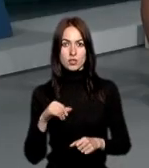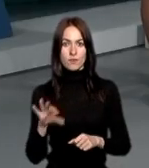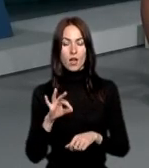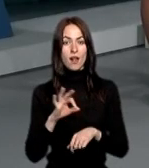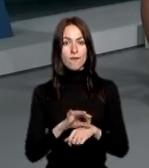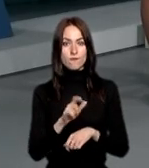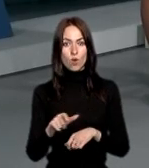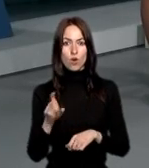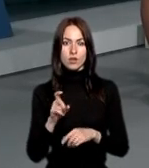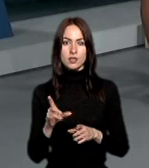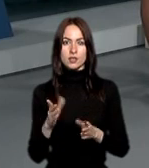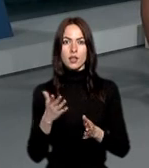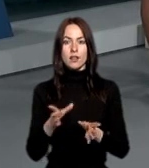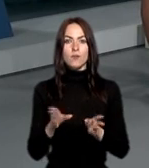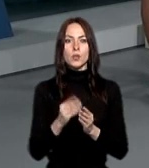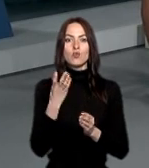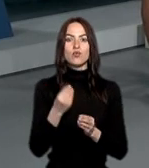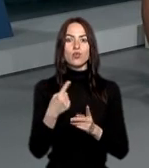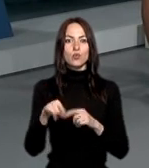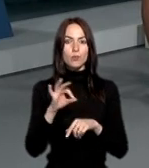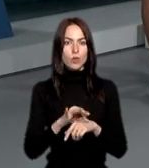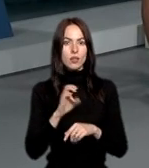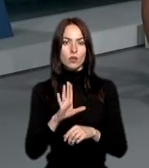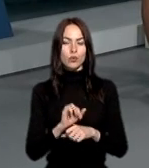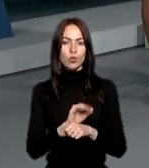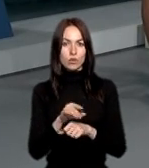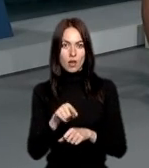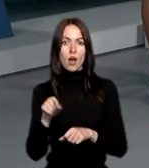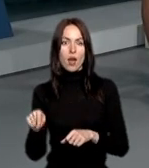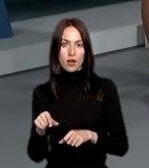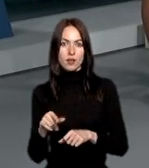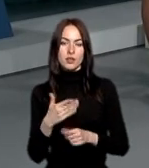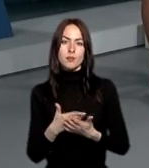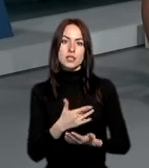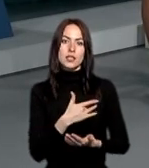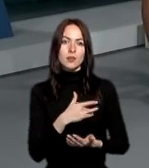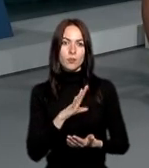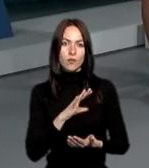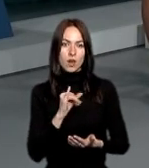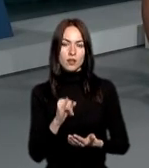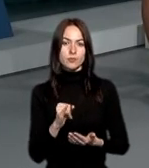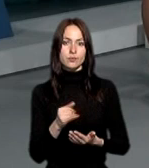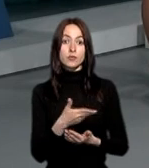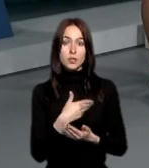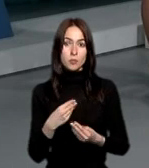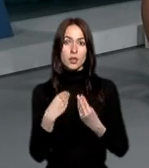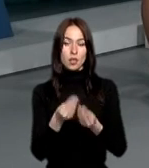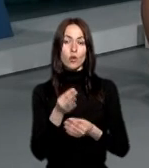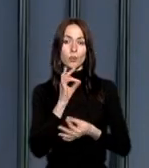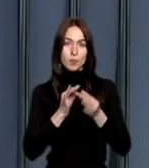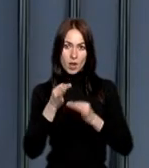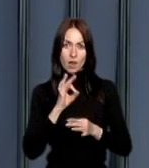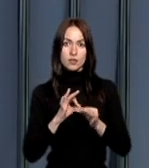хворих супутню патологію багато дуже. Першу чергу це серцева патологія. І ми назначаємо